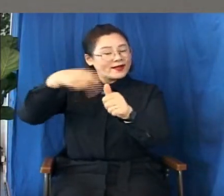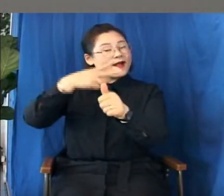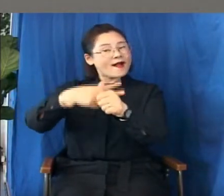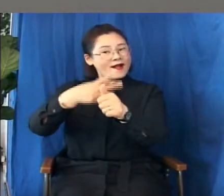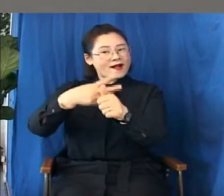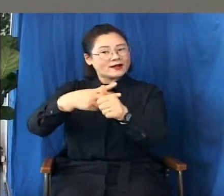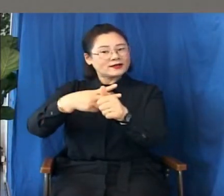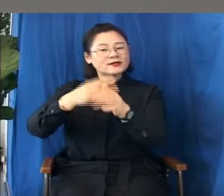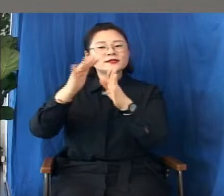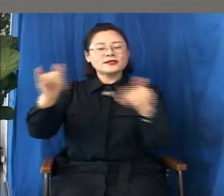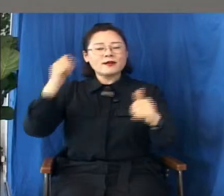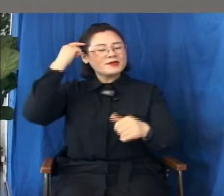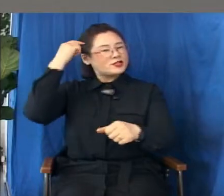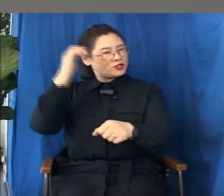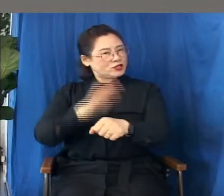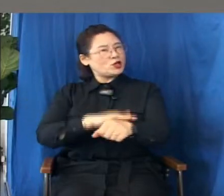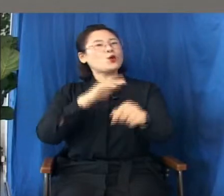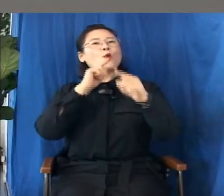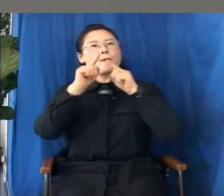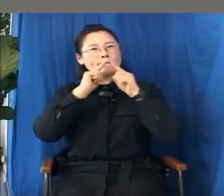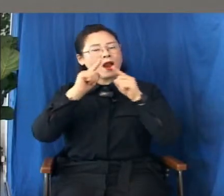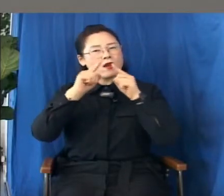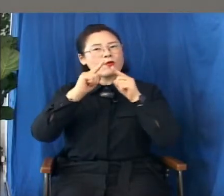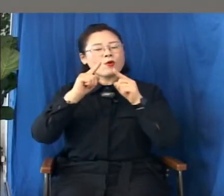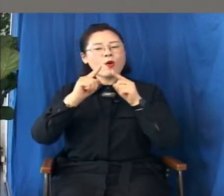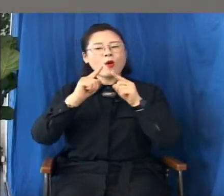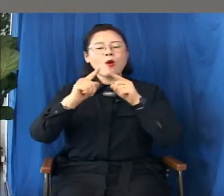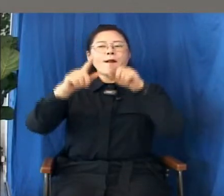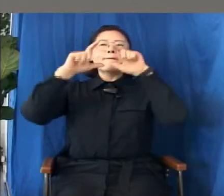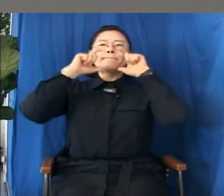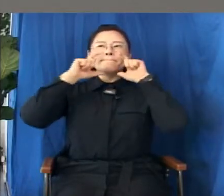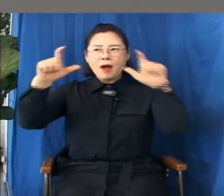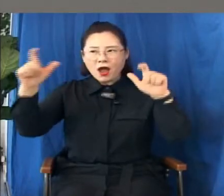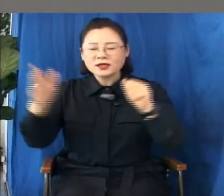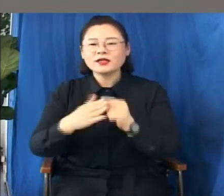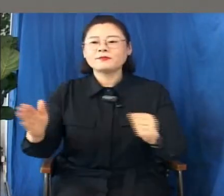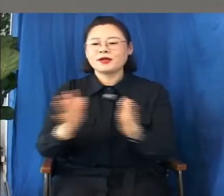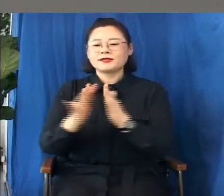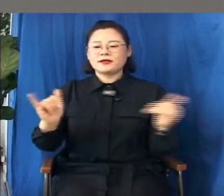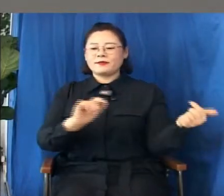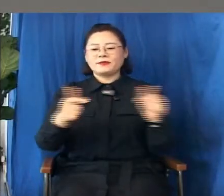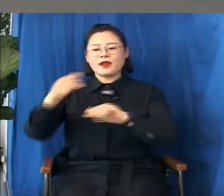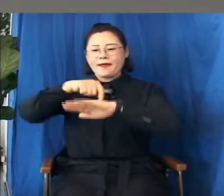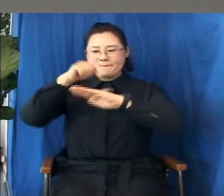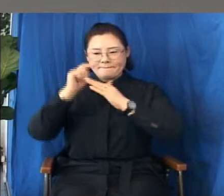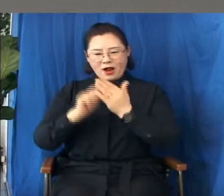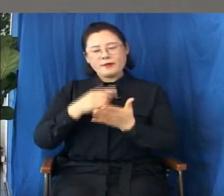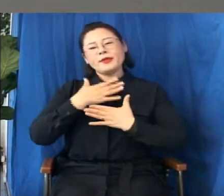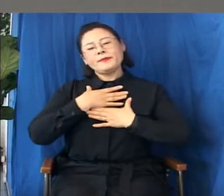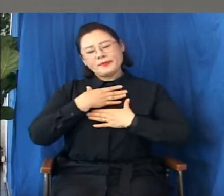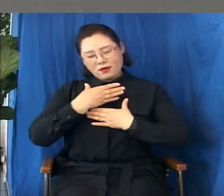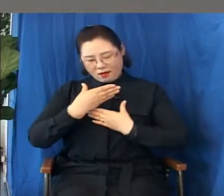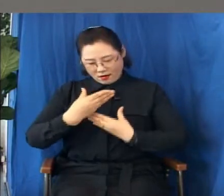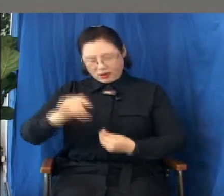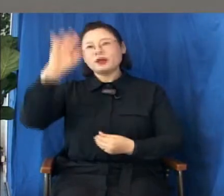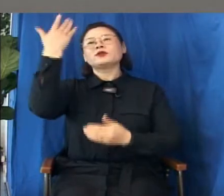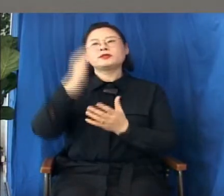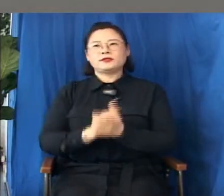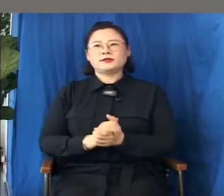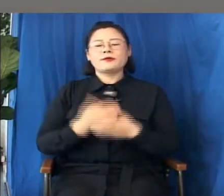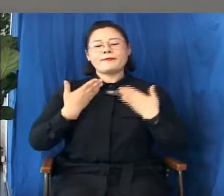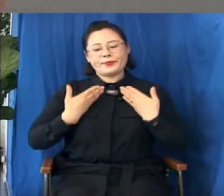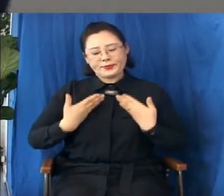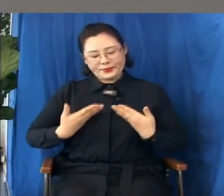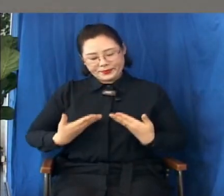선포로 터트려주는 순간에 사람들의 마음이 다 이제 평안해졌어요.